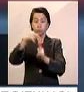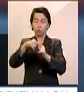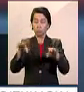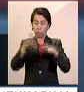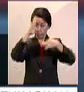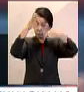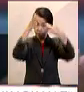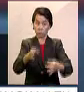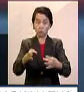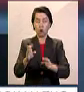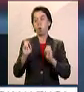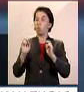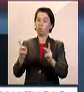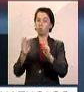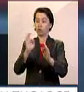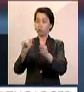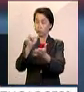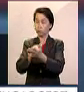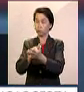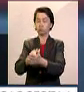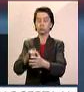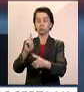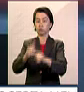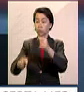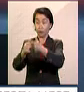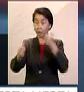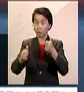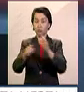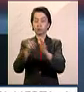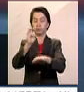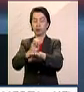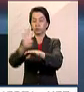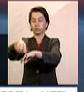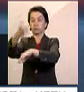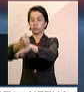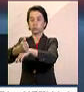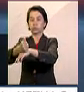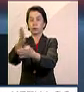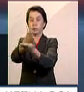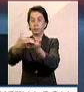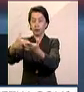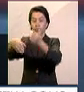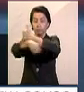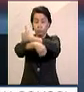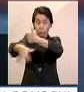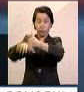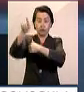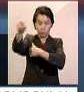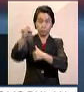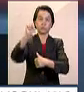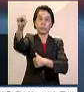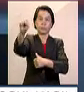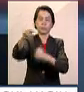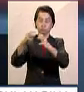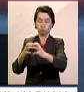buat keputusan, katalah, oh, kalau dah begitu tak boleh elak, maka kita terpaksa menubuhkan bahagian dan cawangan, maka kita